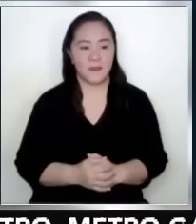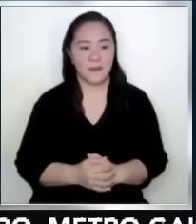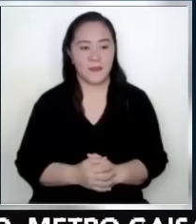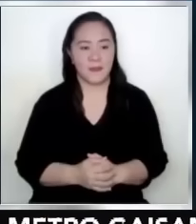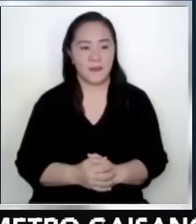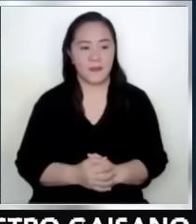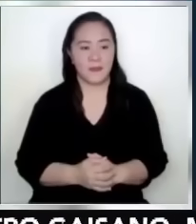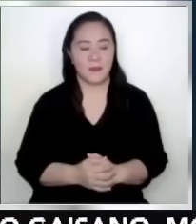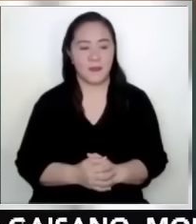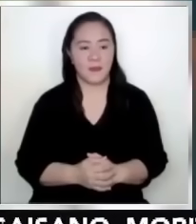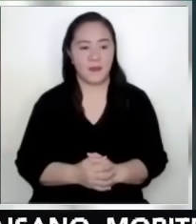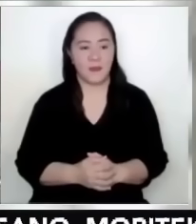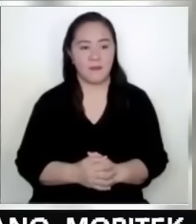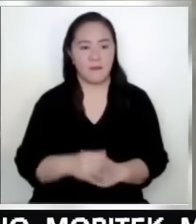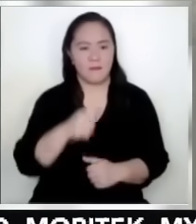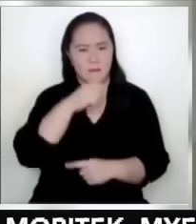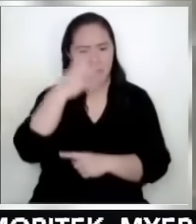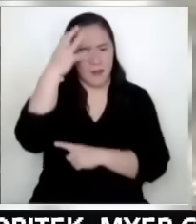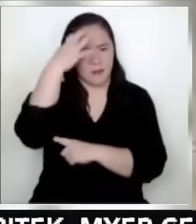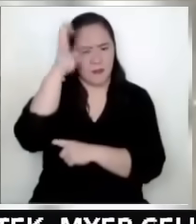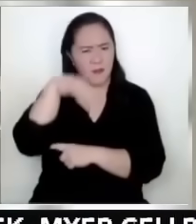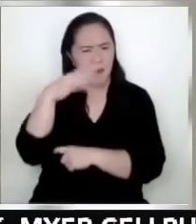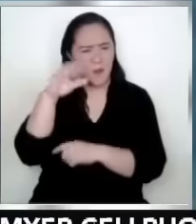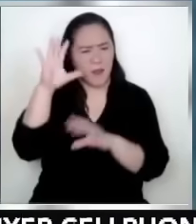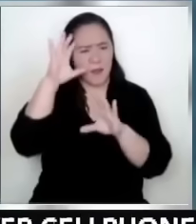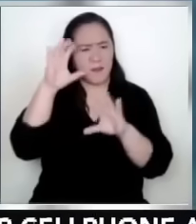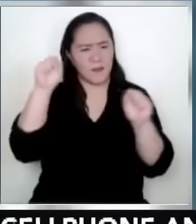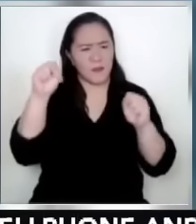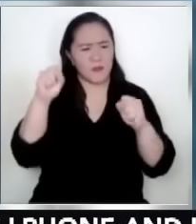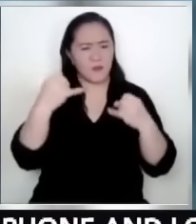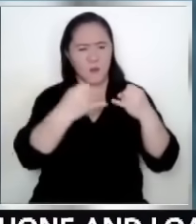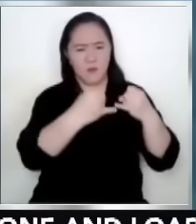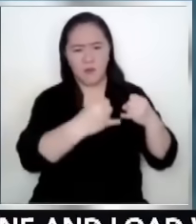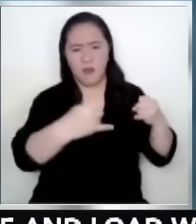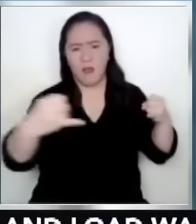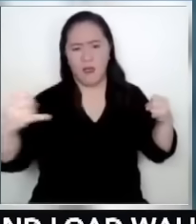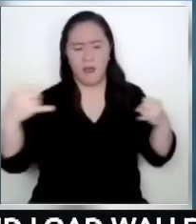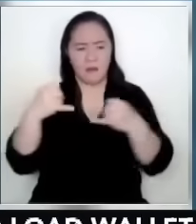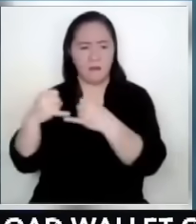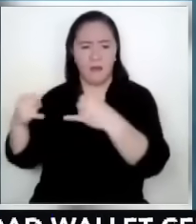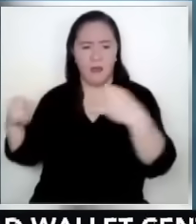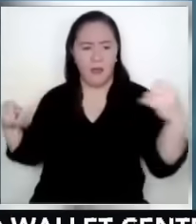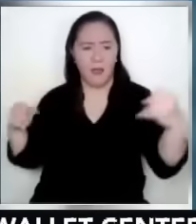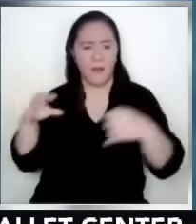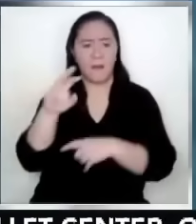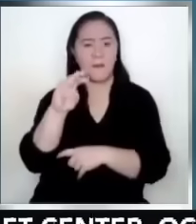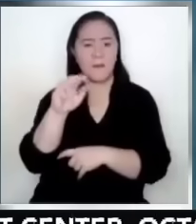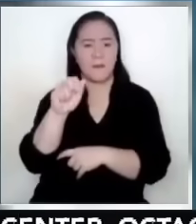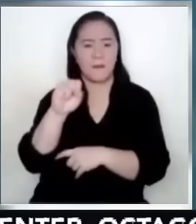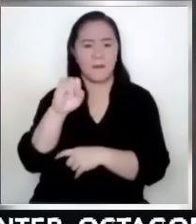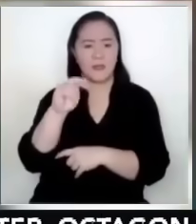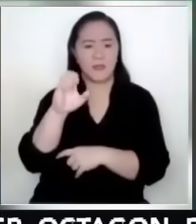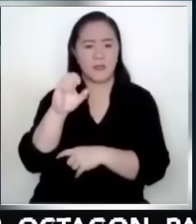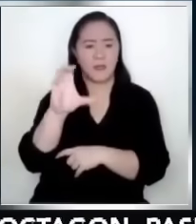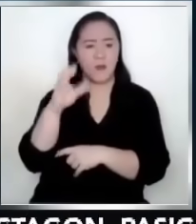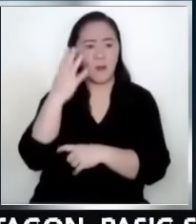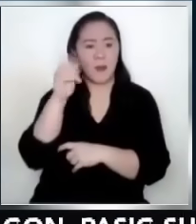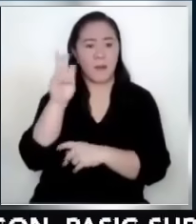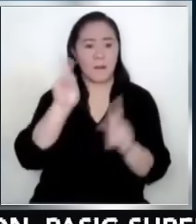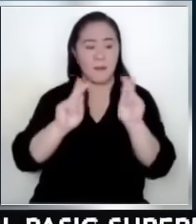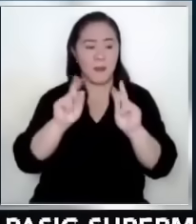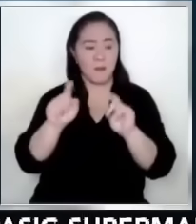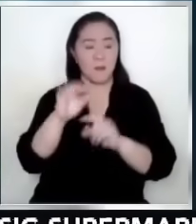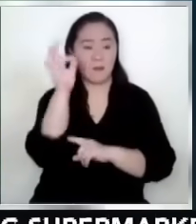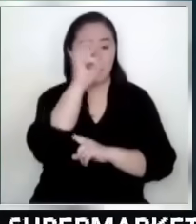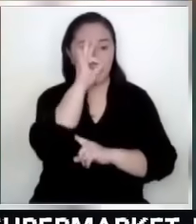Hindi raw maintindihan ng Pangulo kung bakit naglatag ng harang ang China sa Bajo de Masinloc, kung saan marami pa namang Pilipinong nangingisda. Wala raw siyang